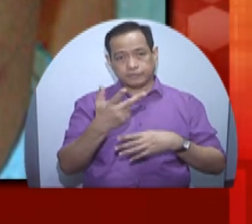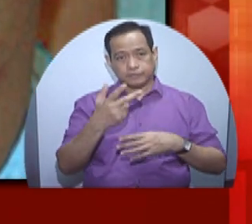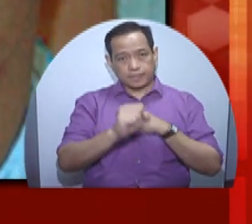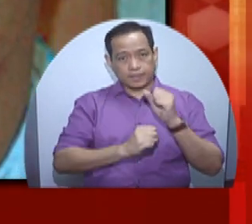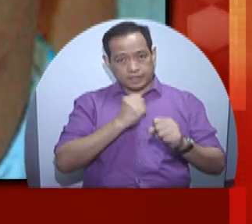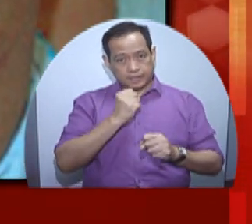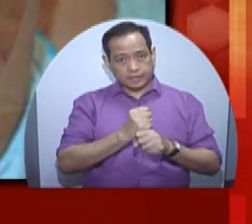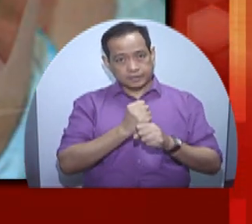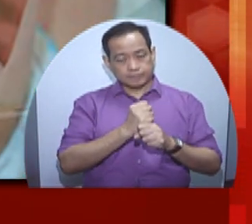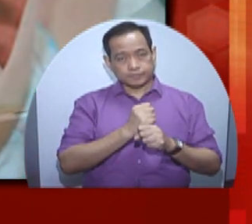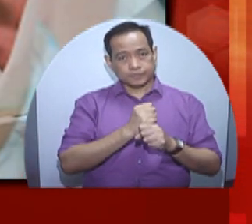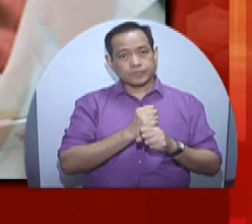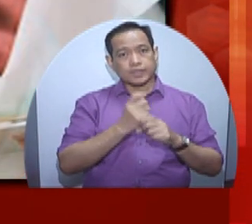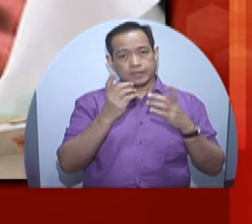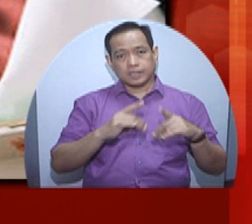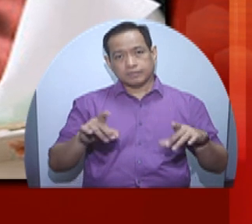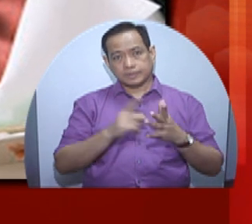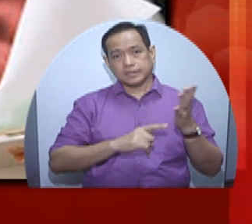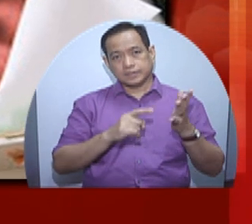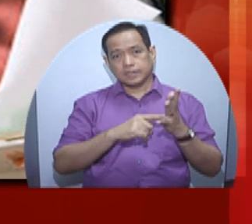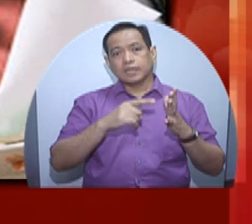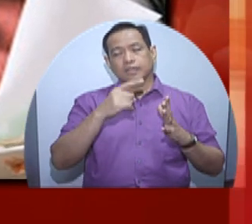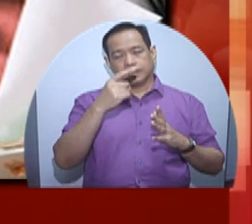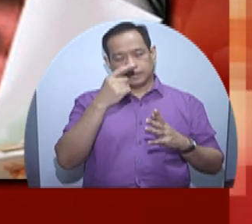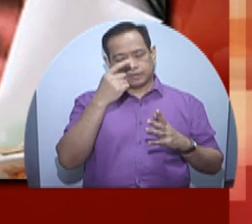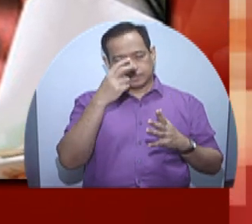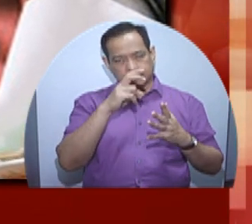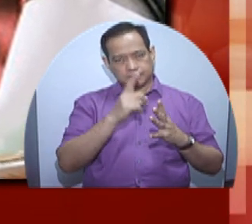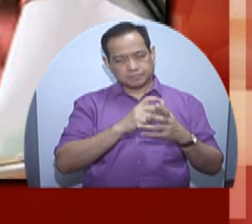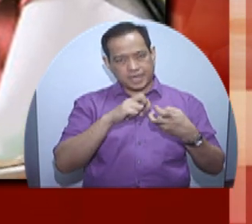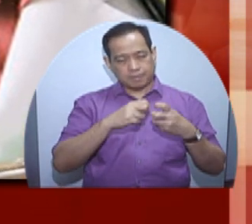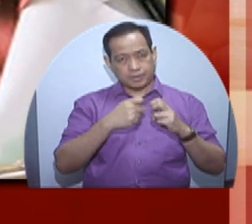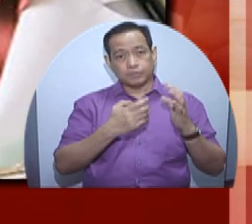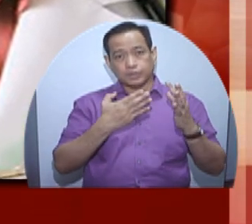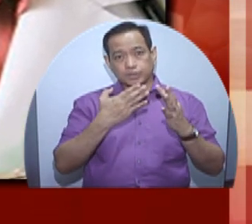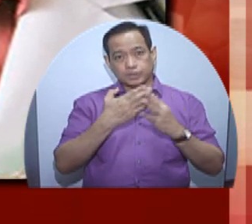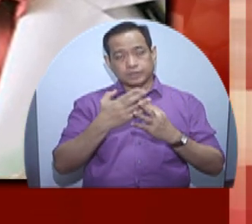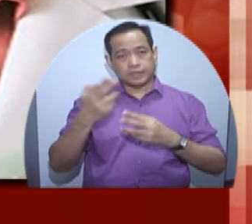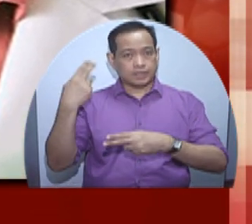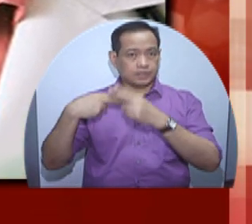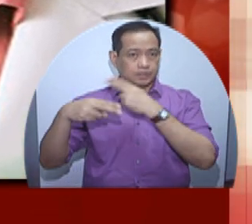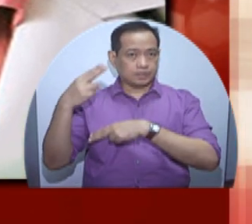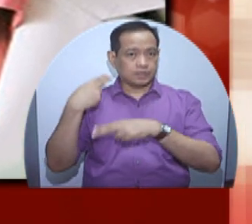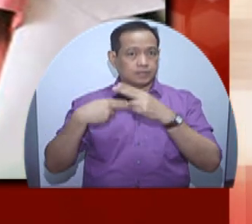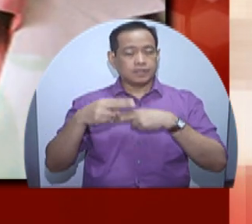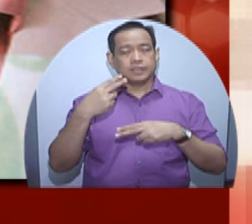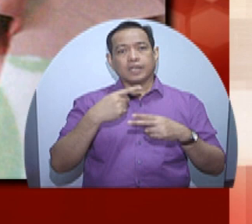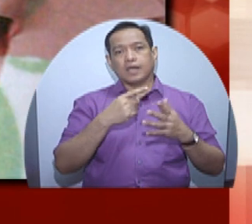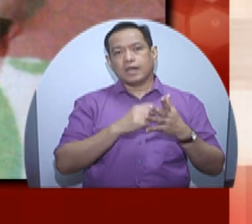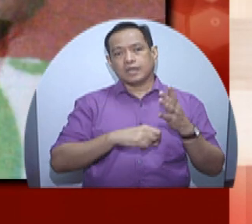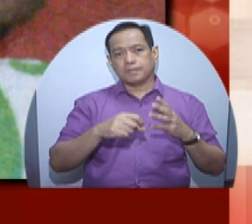ng ilang taon. Natutukoy din ang problemang ito sa pamamagitan ng pagsuri ng kasaysayang medikal ng